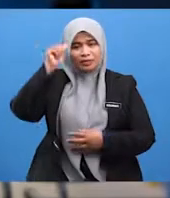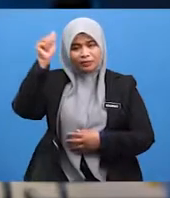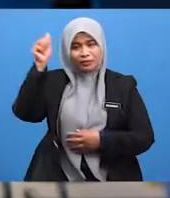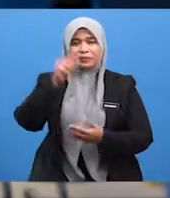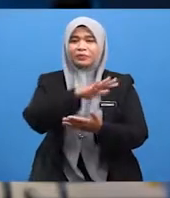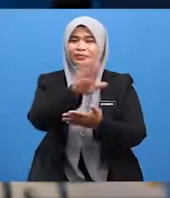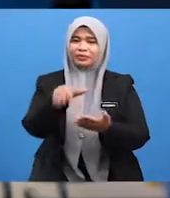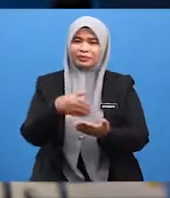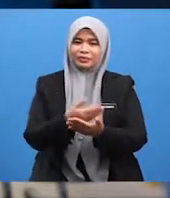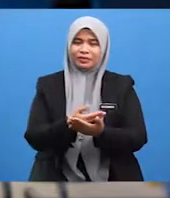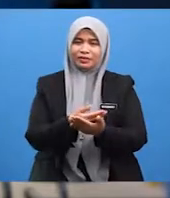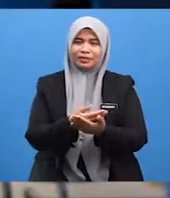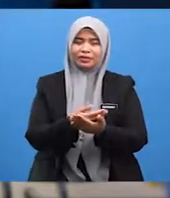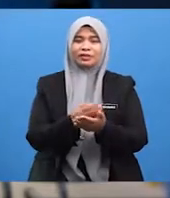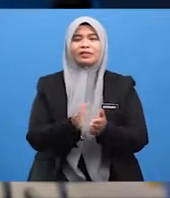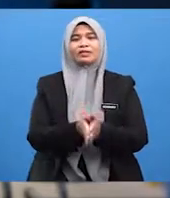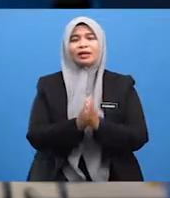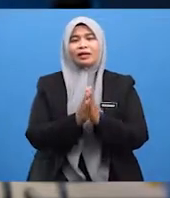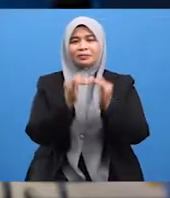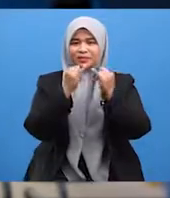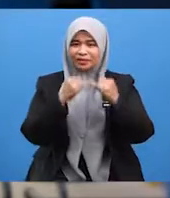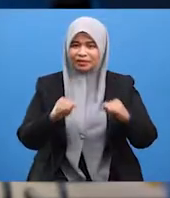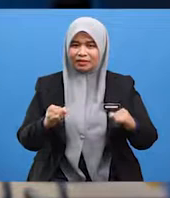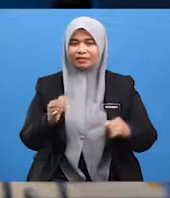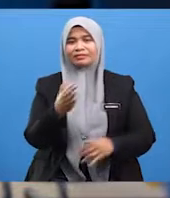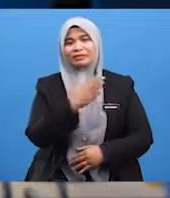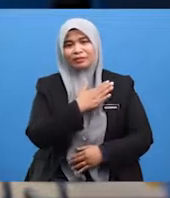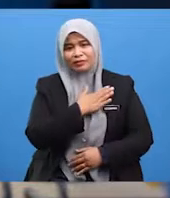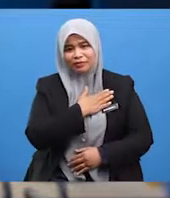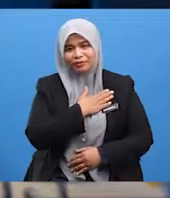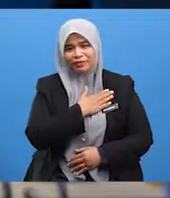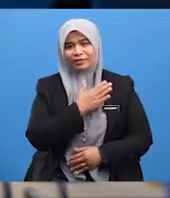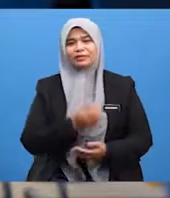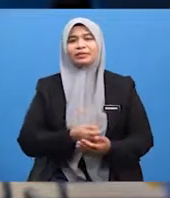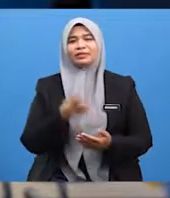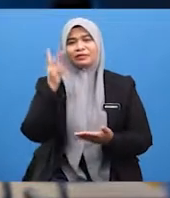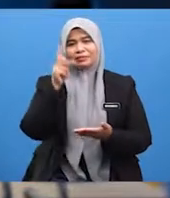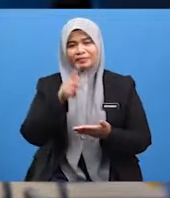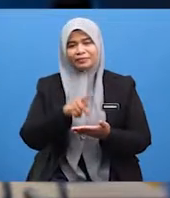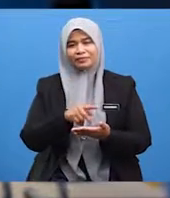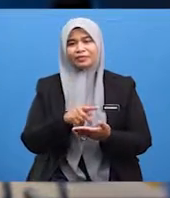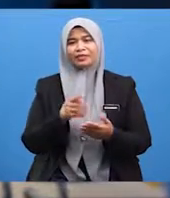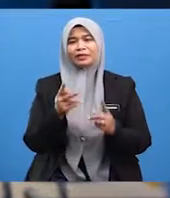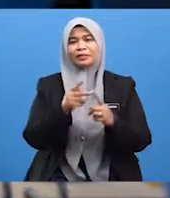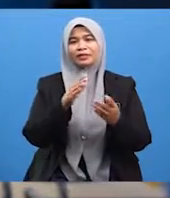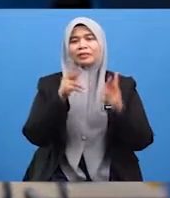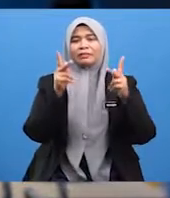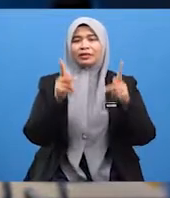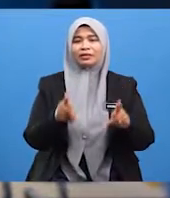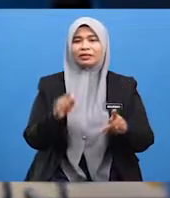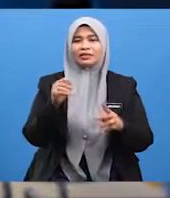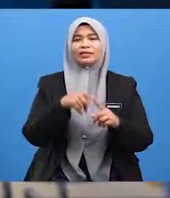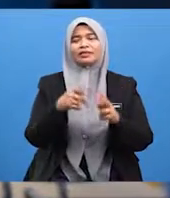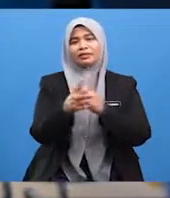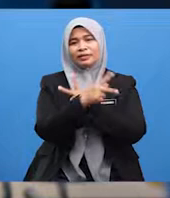Assalamualaikum semua. Salam sejahtera, salam ukhuwah dan salam perkenalan kepada pelajar yang